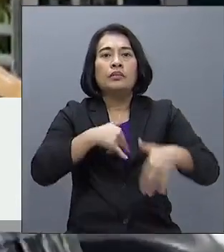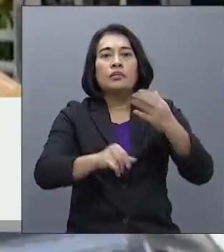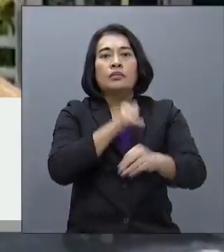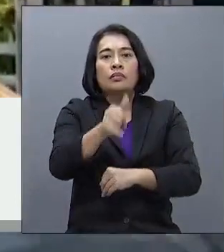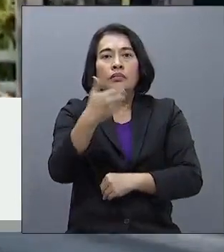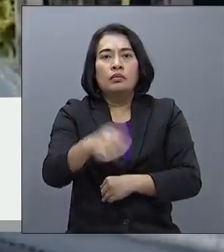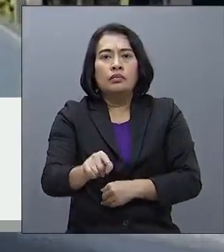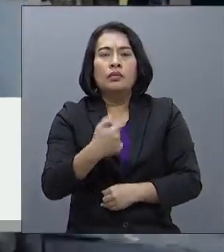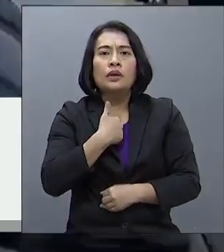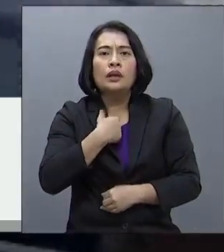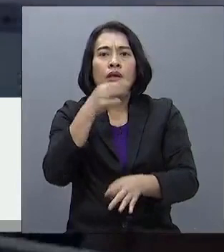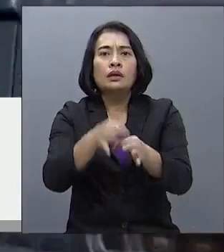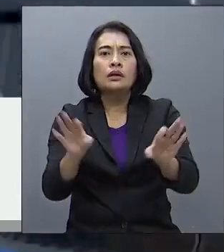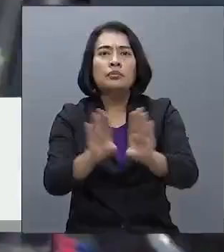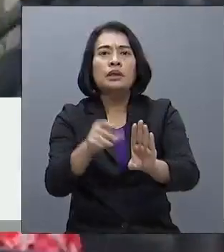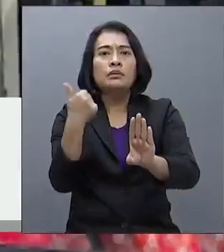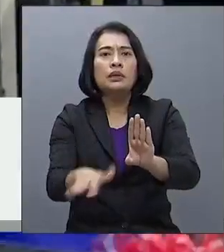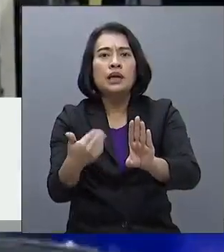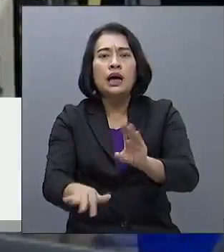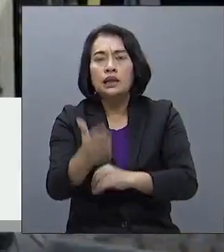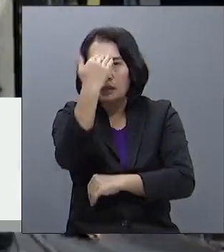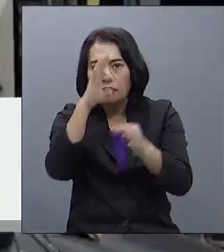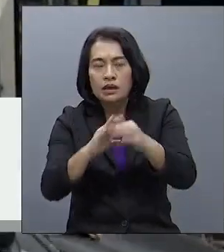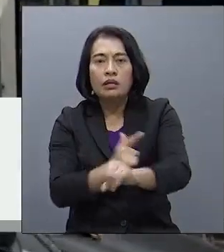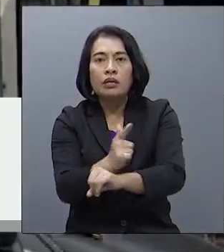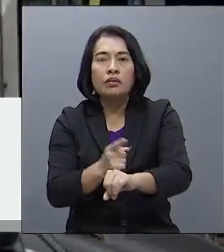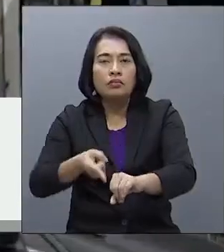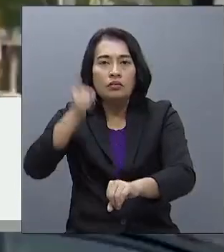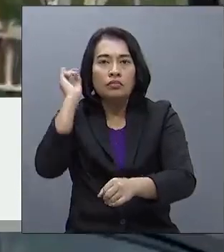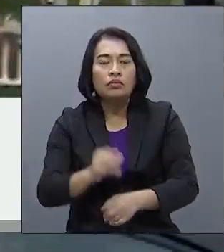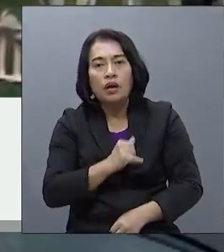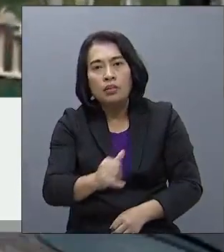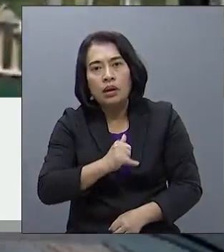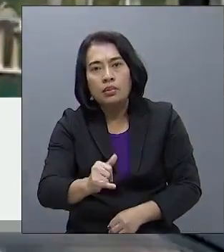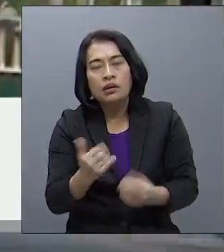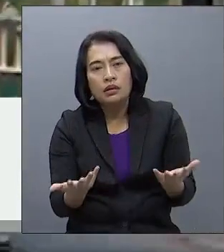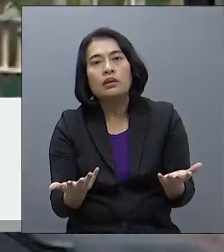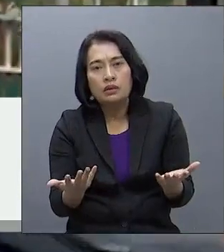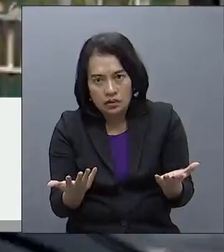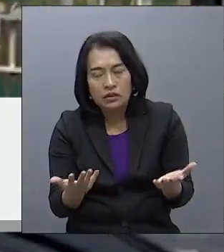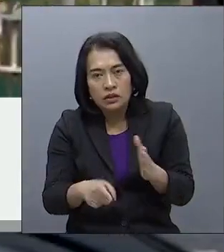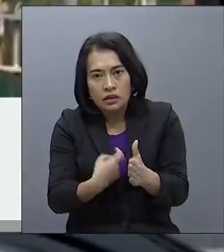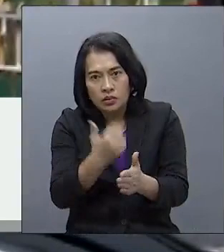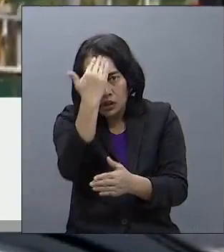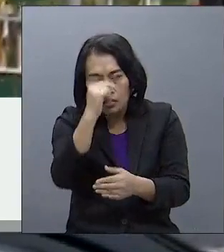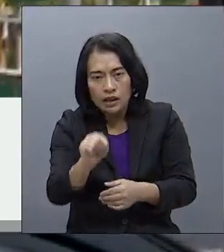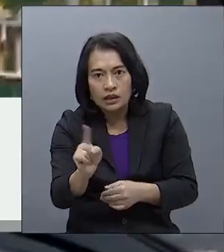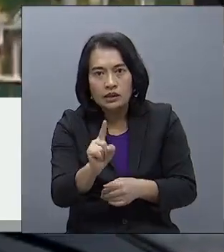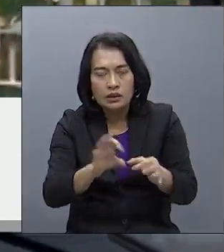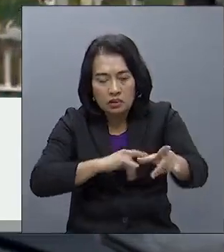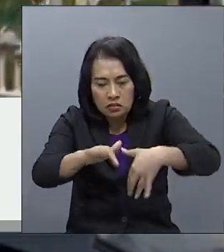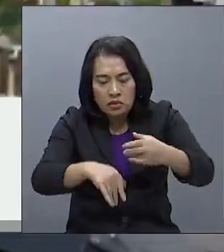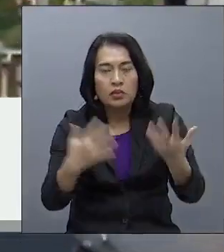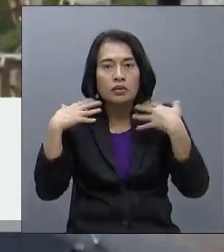างคนปิดบัญชีไม่ได้ค่อนข้างที่จะล่าช้าต้องไปกันหลายครั้งสาเหตุก็เป็นเพราะว่าพอชาวบ้านไป